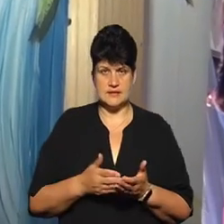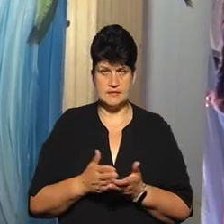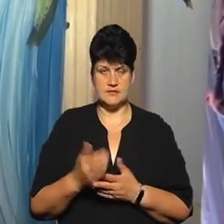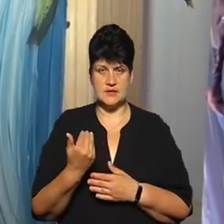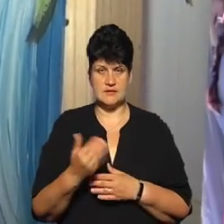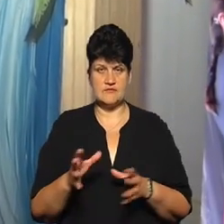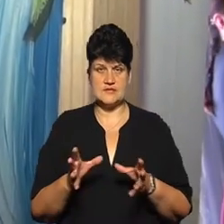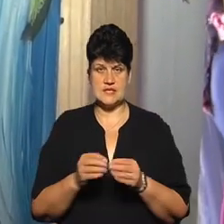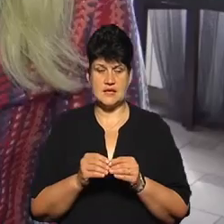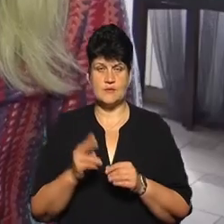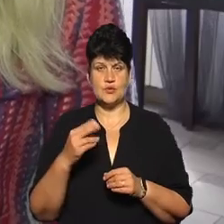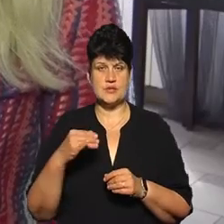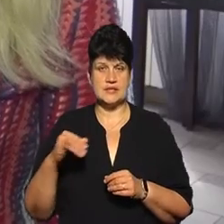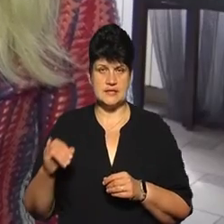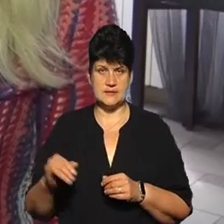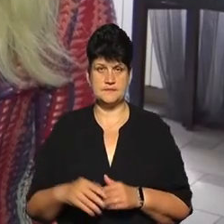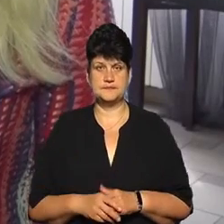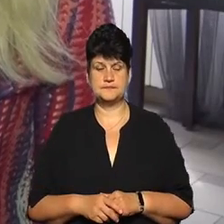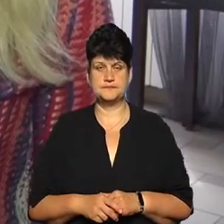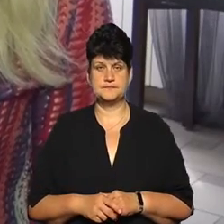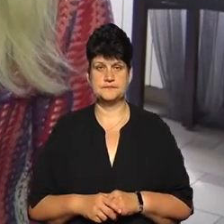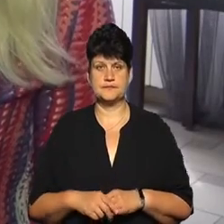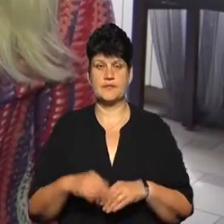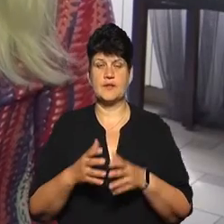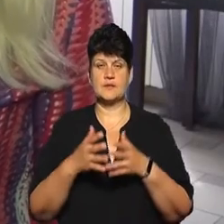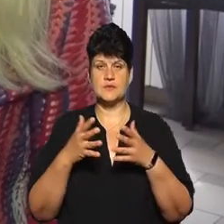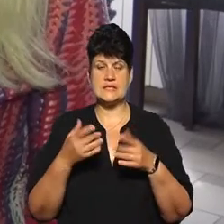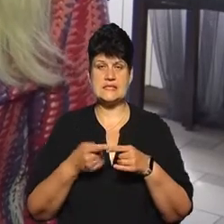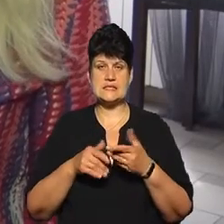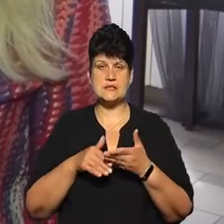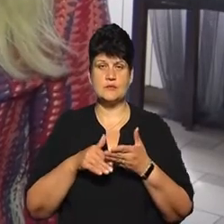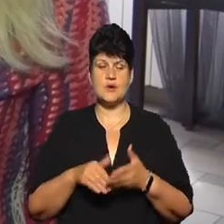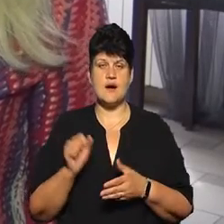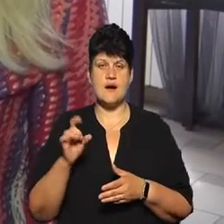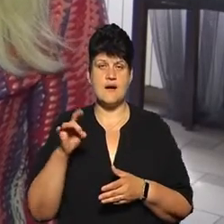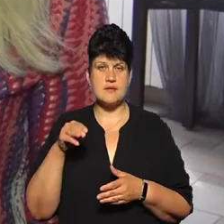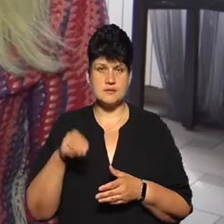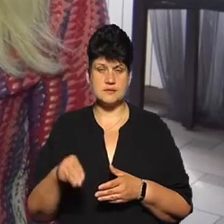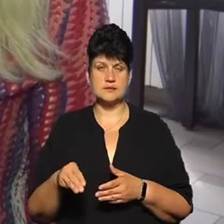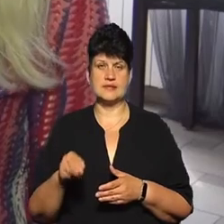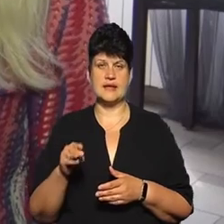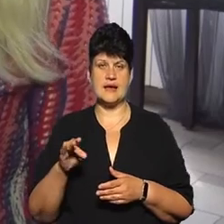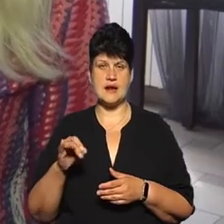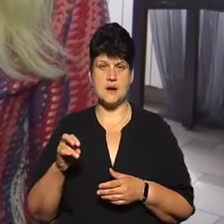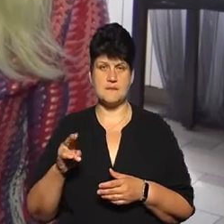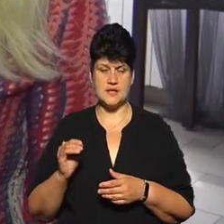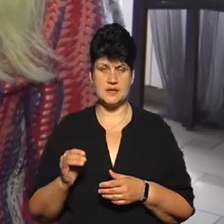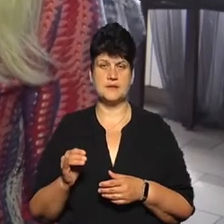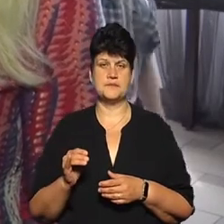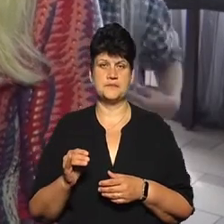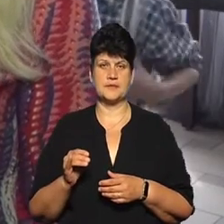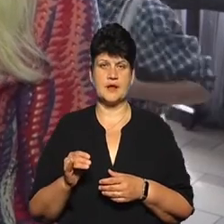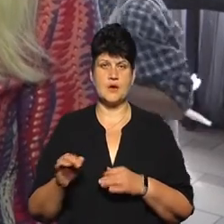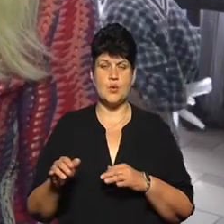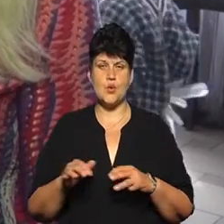дітьми, каже психологиня. В основному це за допомогою арт-терапії, за допомогою танцювально-рухової